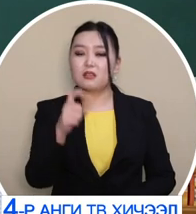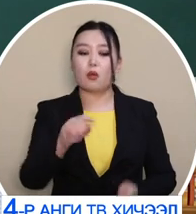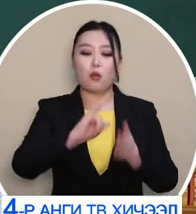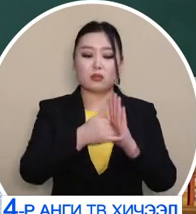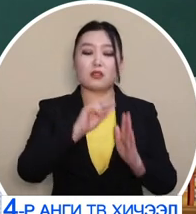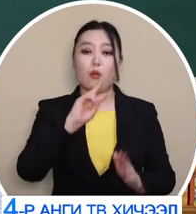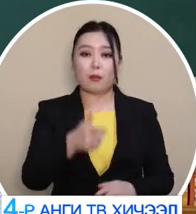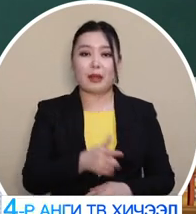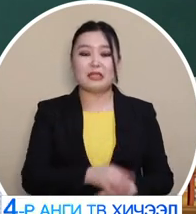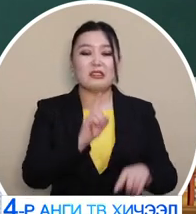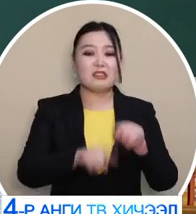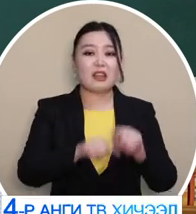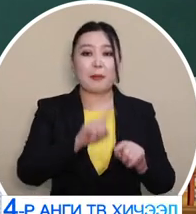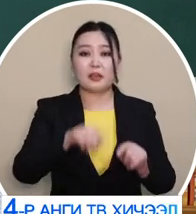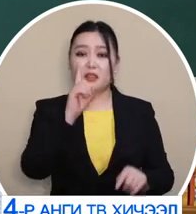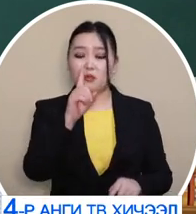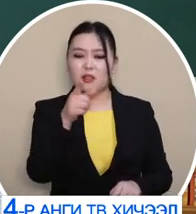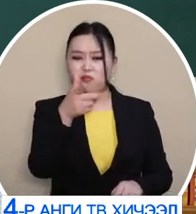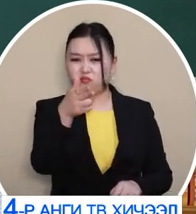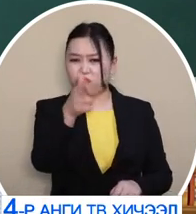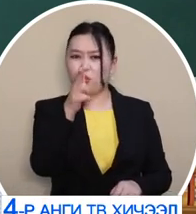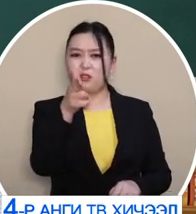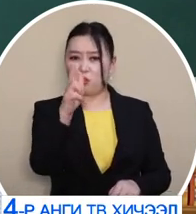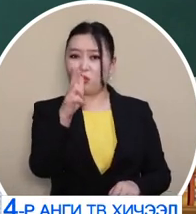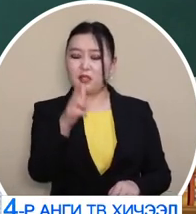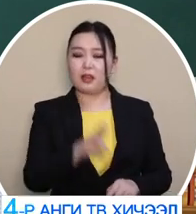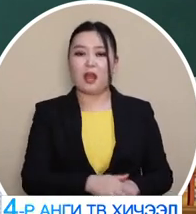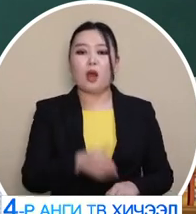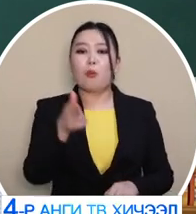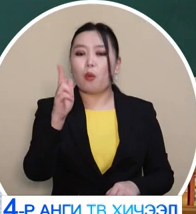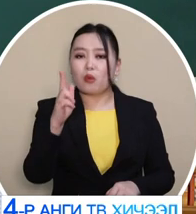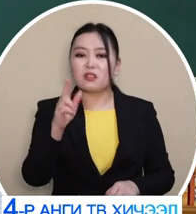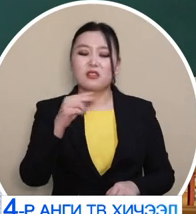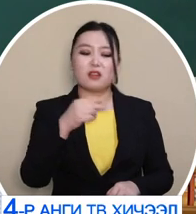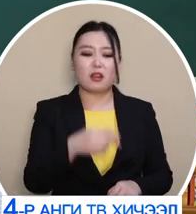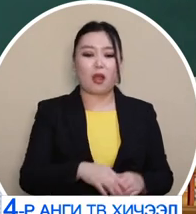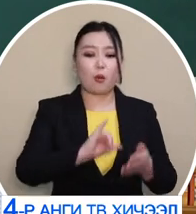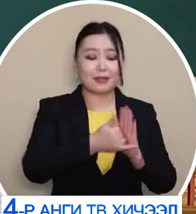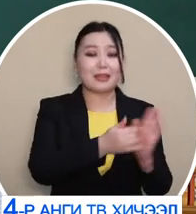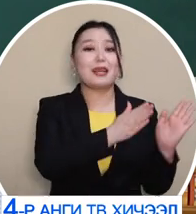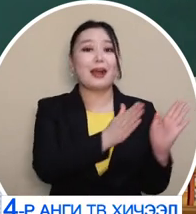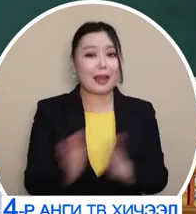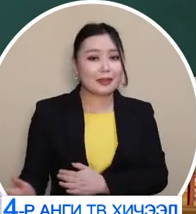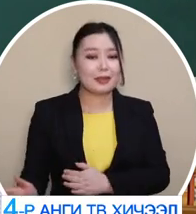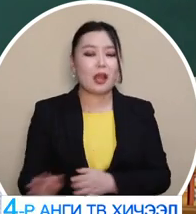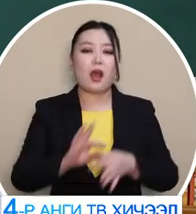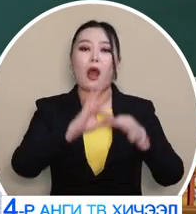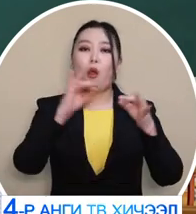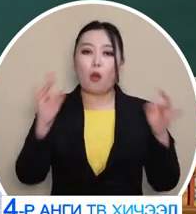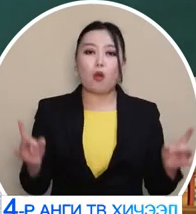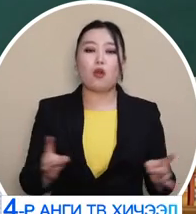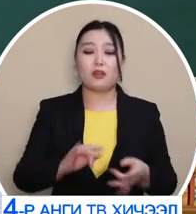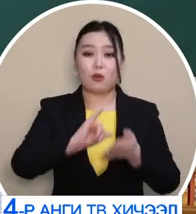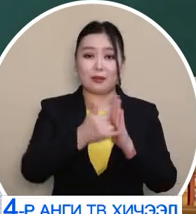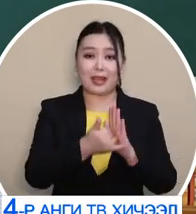үг маань ямар нэг зүйлийг буудах бууд гэсэн үндсэн утгаасаа гадна мөн өөр